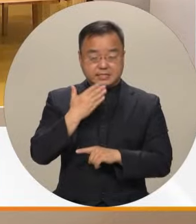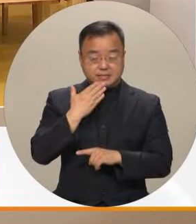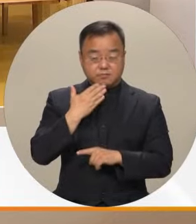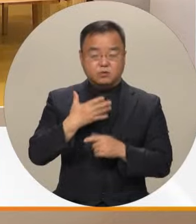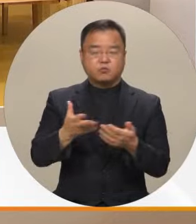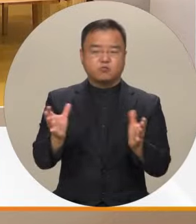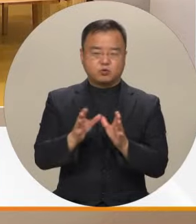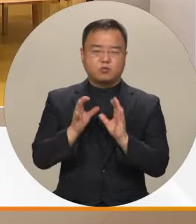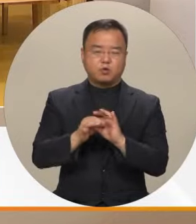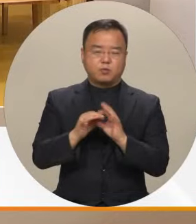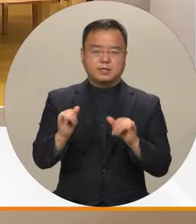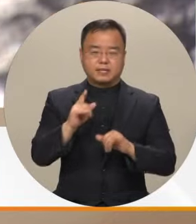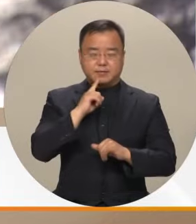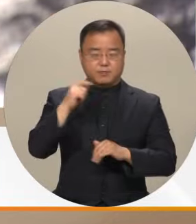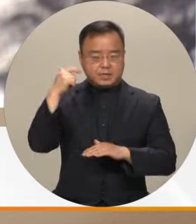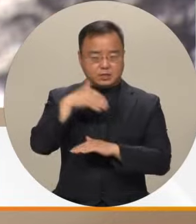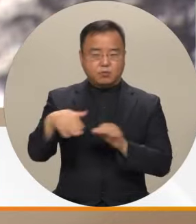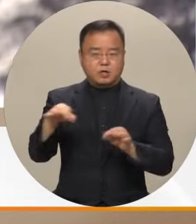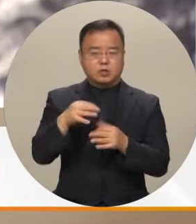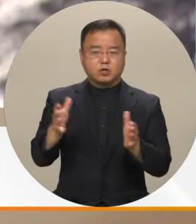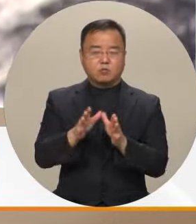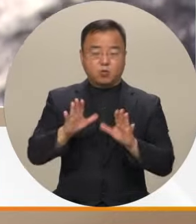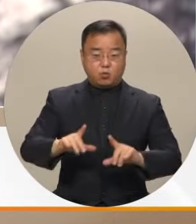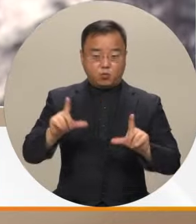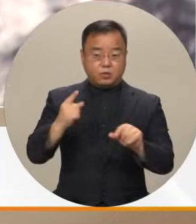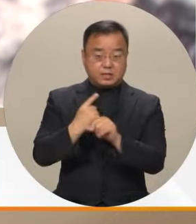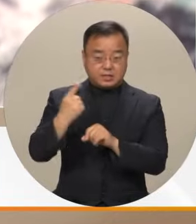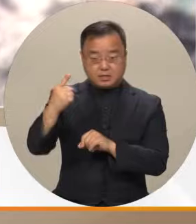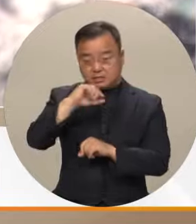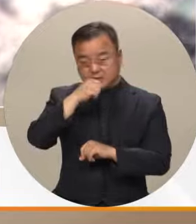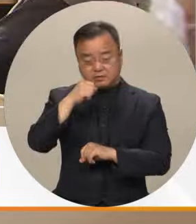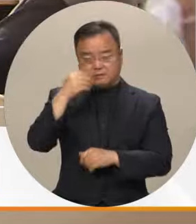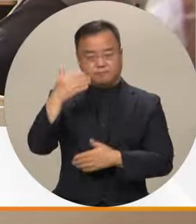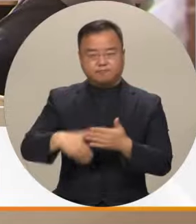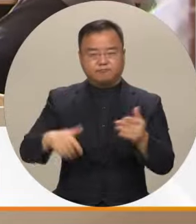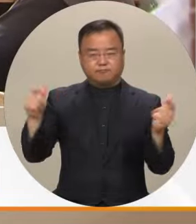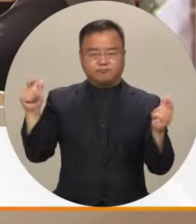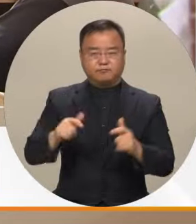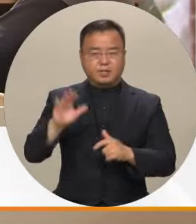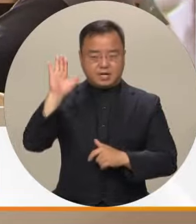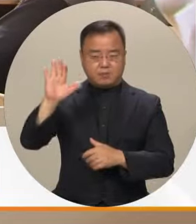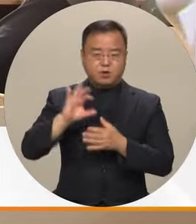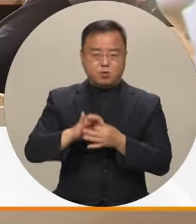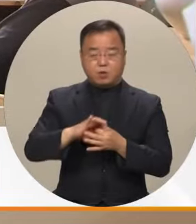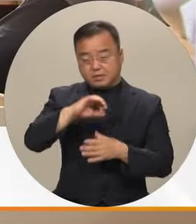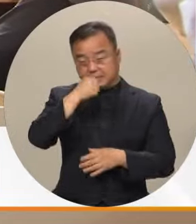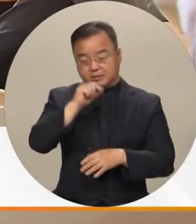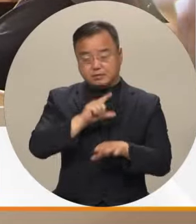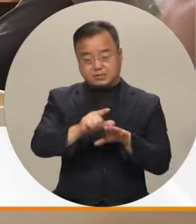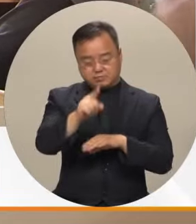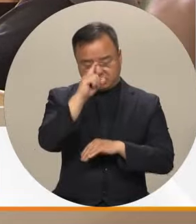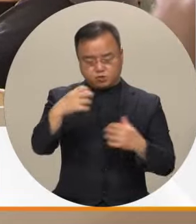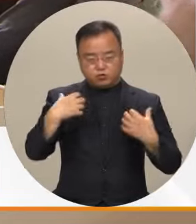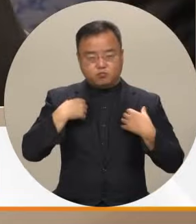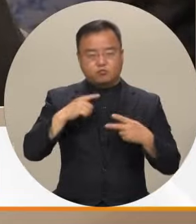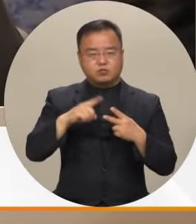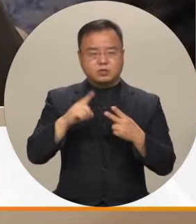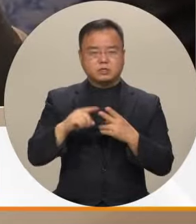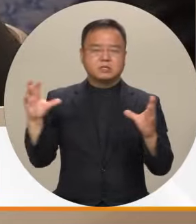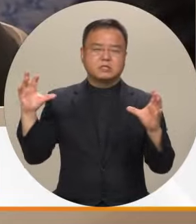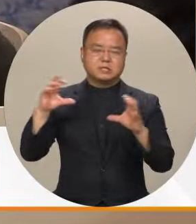통화해서 기재부가 올해와 내년도 예산안을 삭감했다 향후 관련 예산은 지자체 예산이나 지방소멸